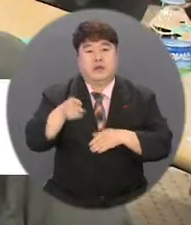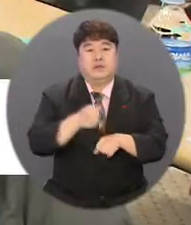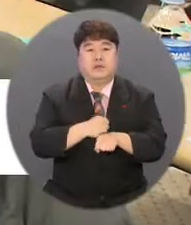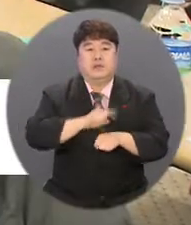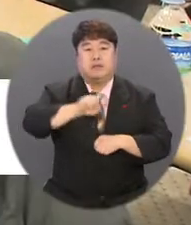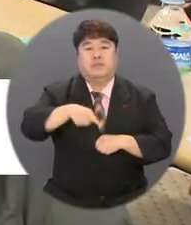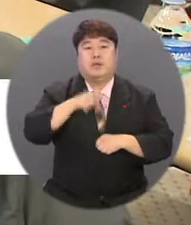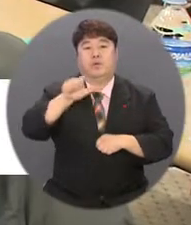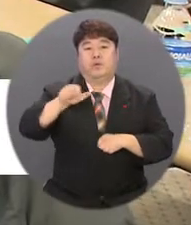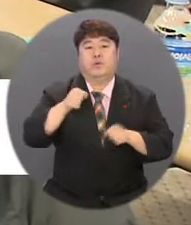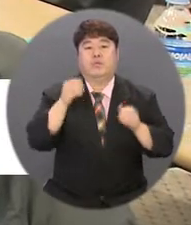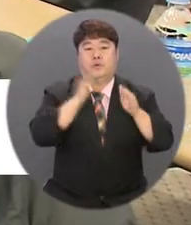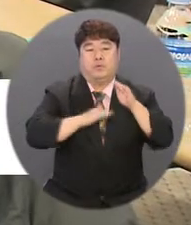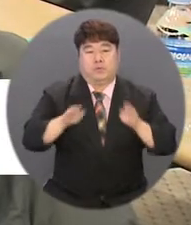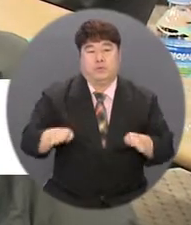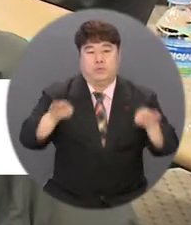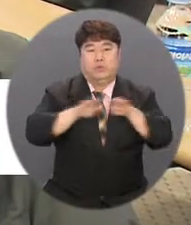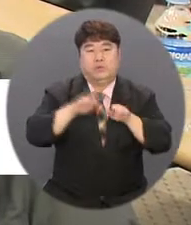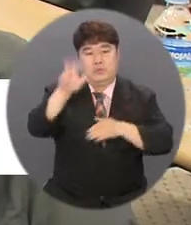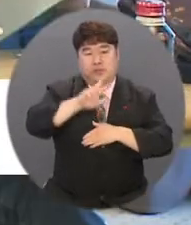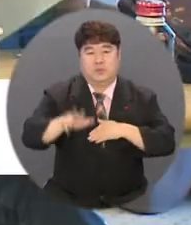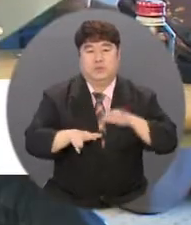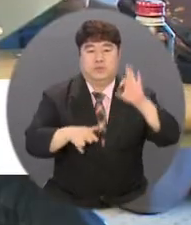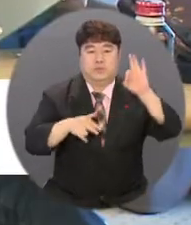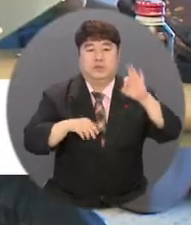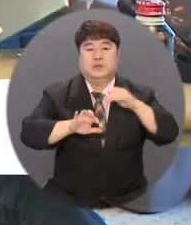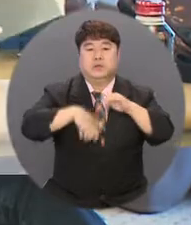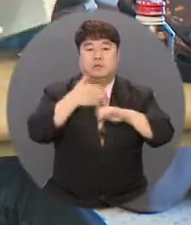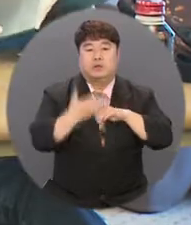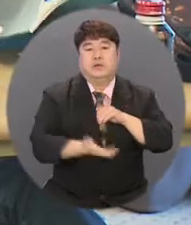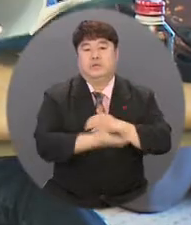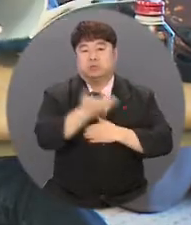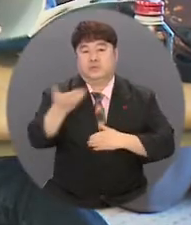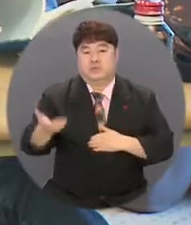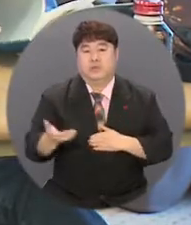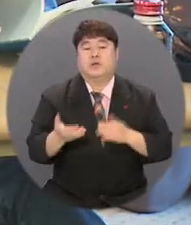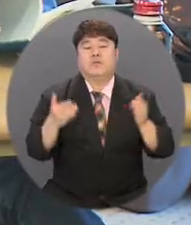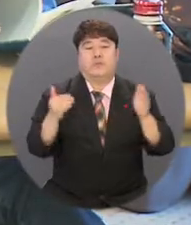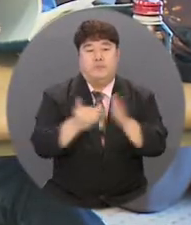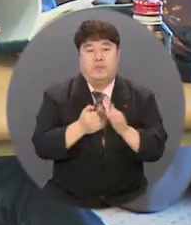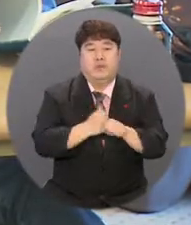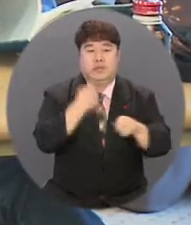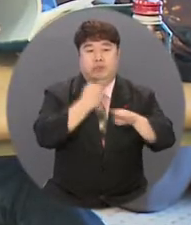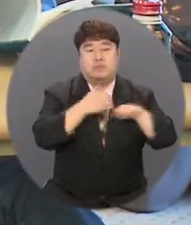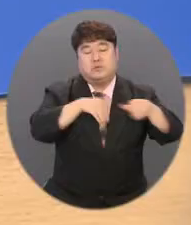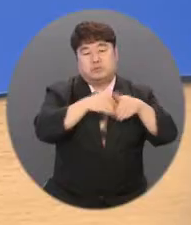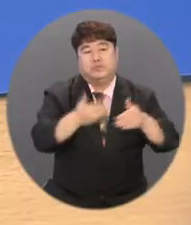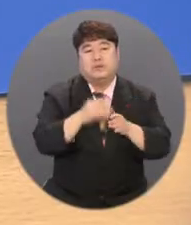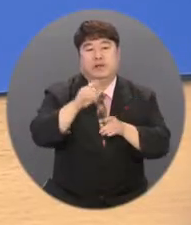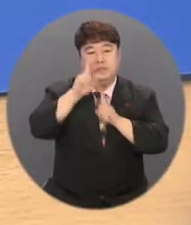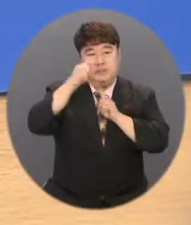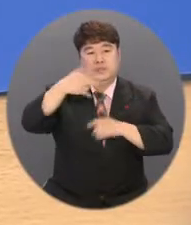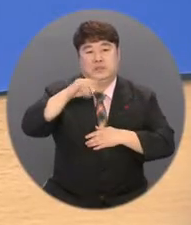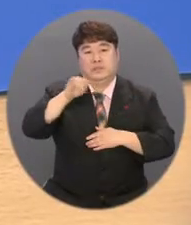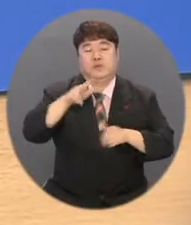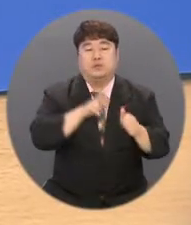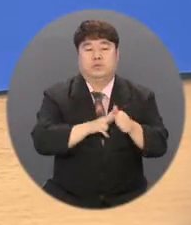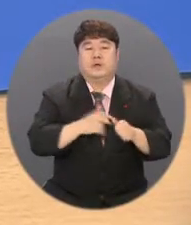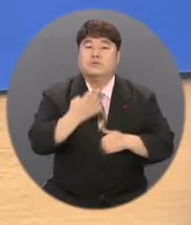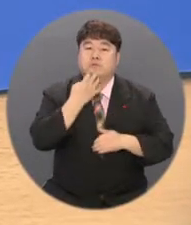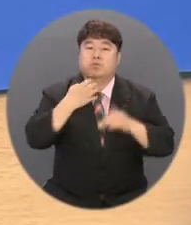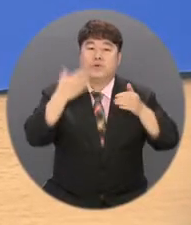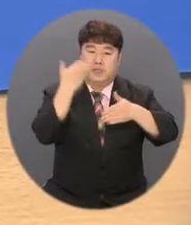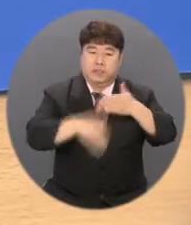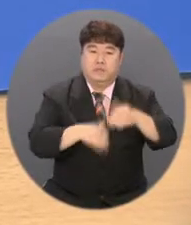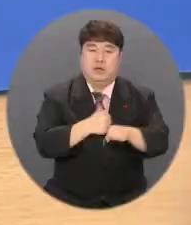개 공공기관이 전국 10개 혁신도시로 이전을 마쳤고, 민주당 이재명 후보는 수도권에 남아있는